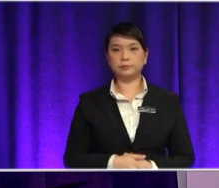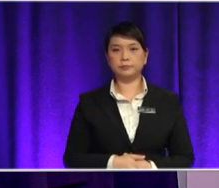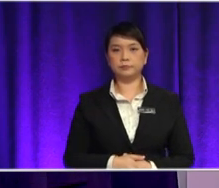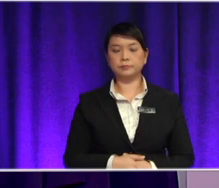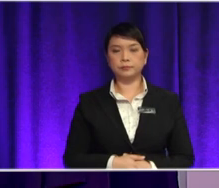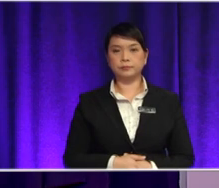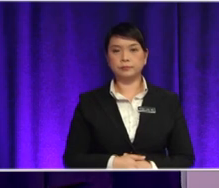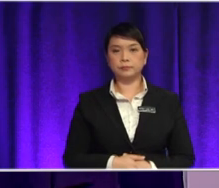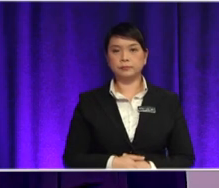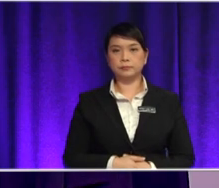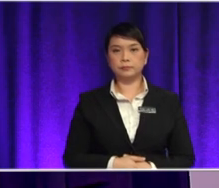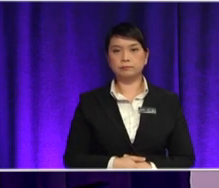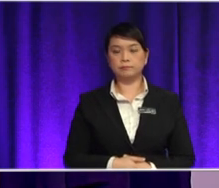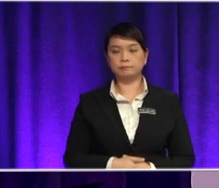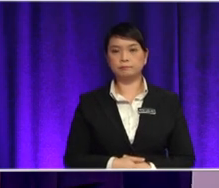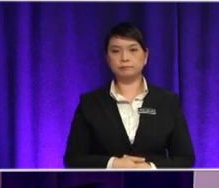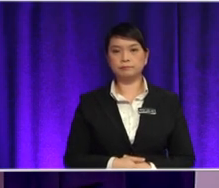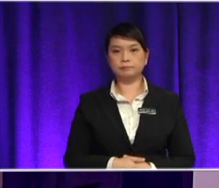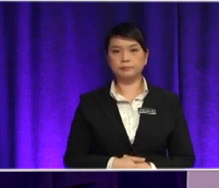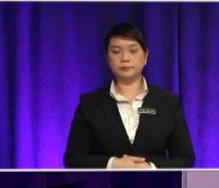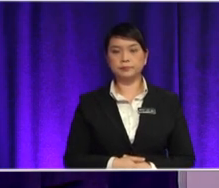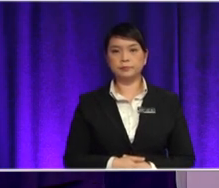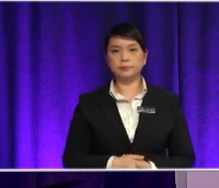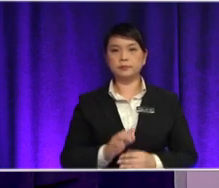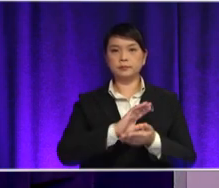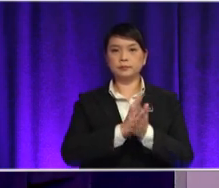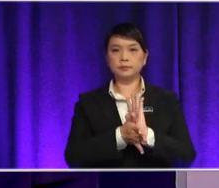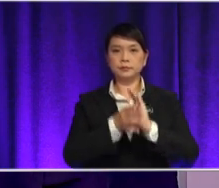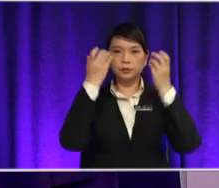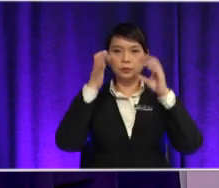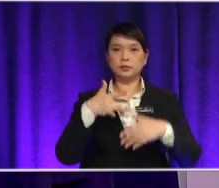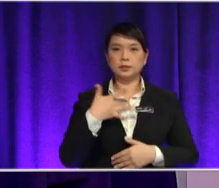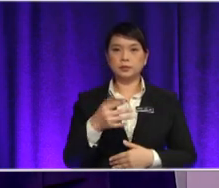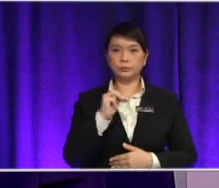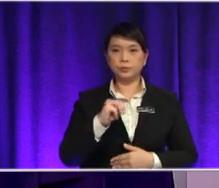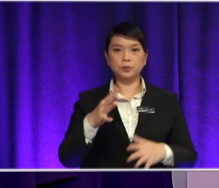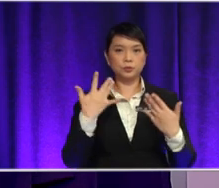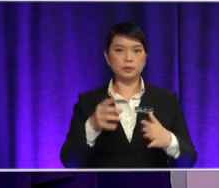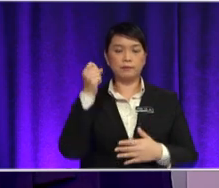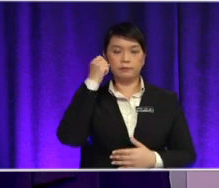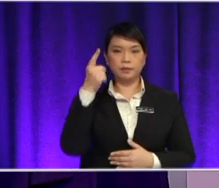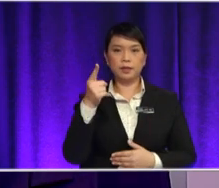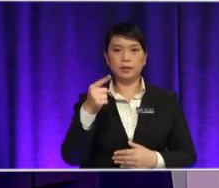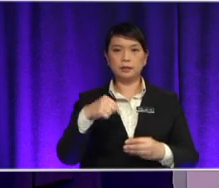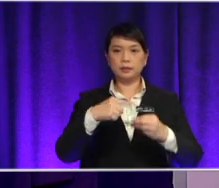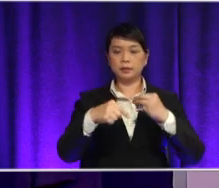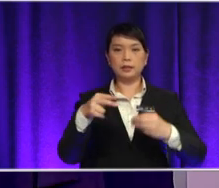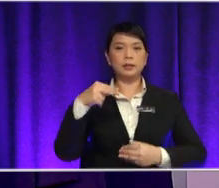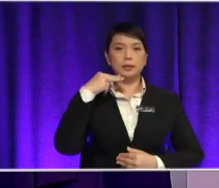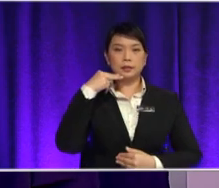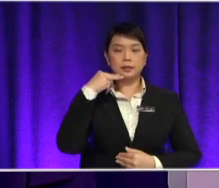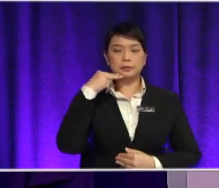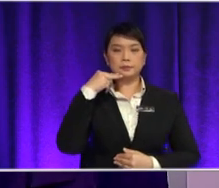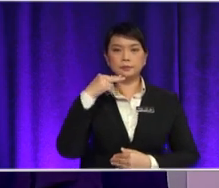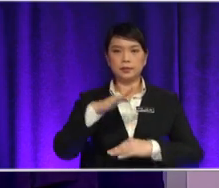169 dan 174. Jadi saya rasa murid faham dah dari segi had. Had atas. Had atas paling atas